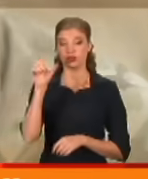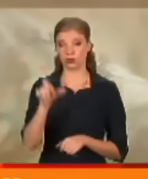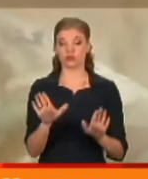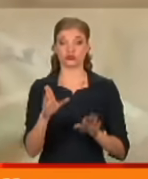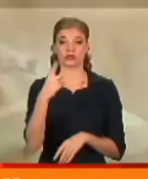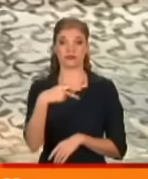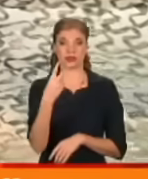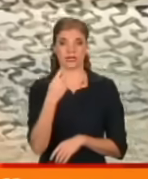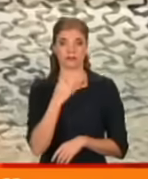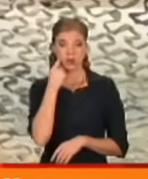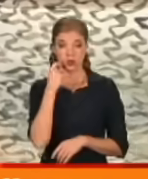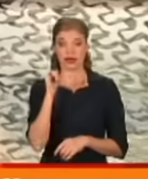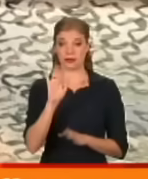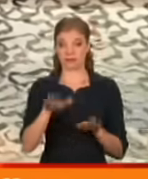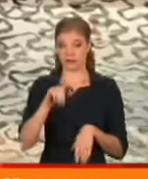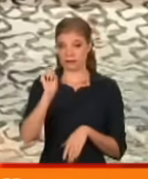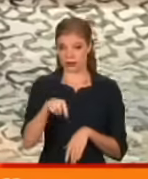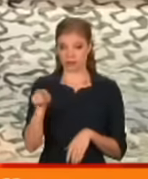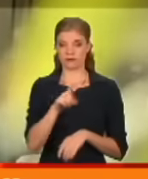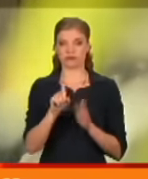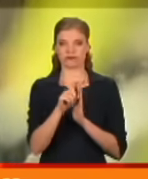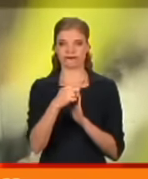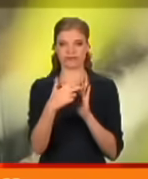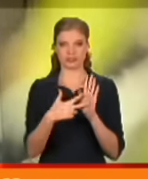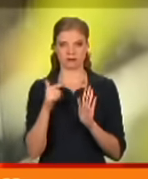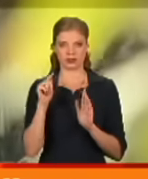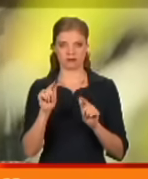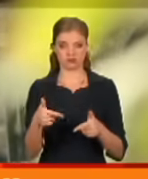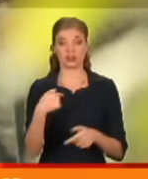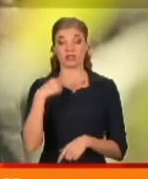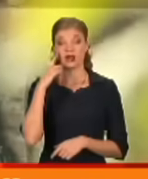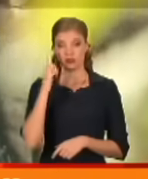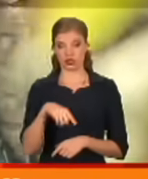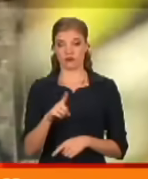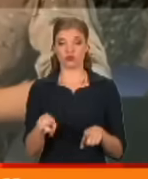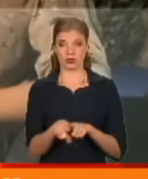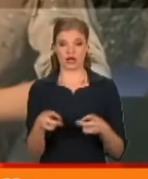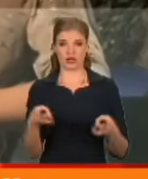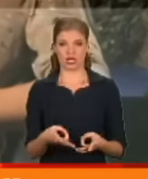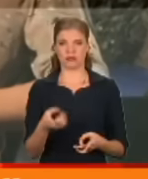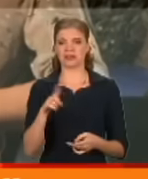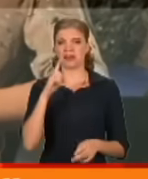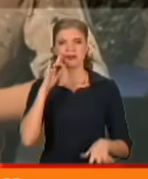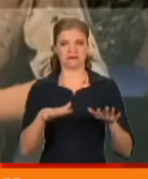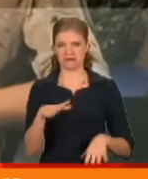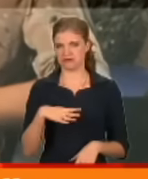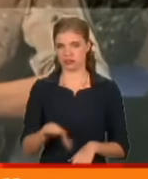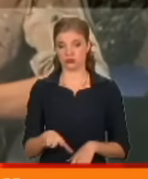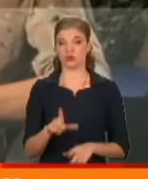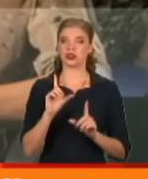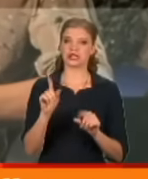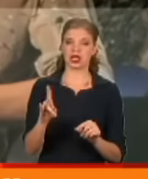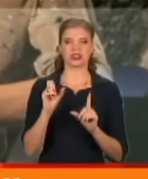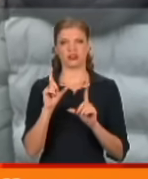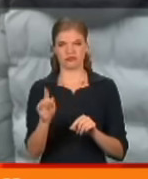лише 22 роки. І на війні він з 18. Я знав, що так треба. Навіть вагання не було. Їхати